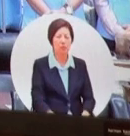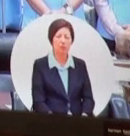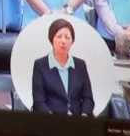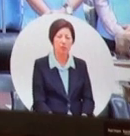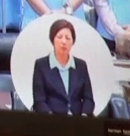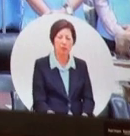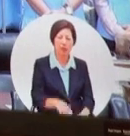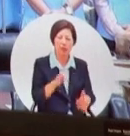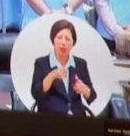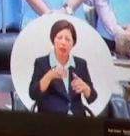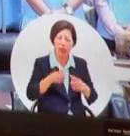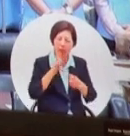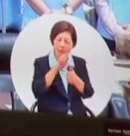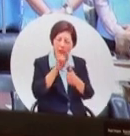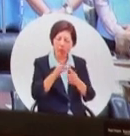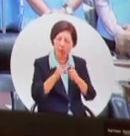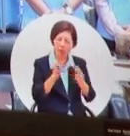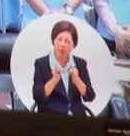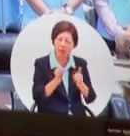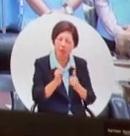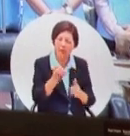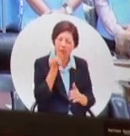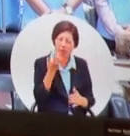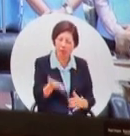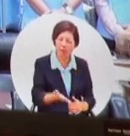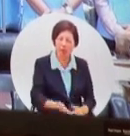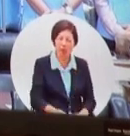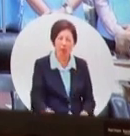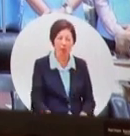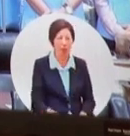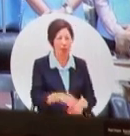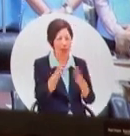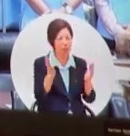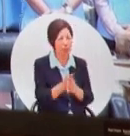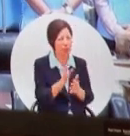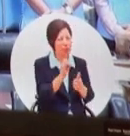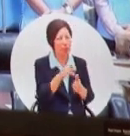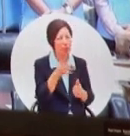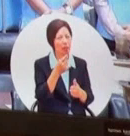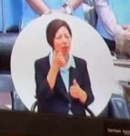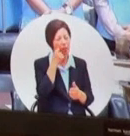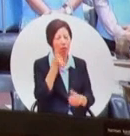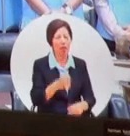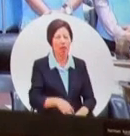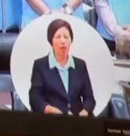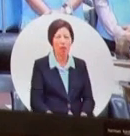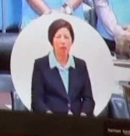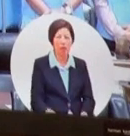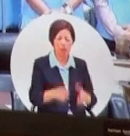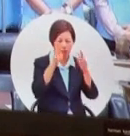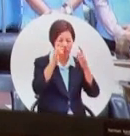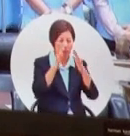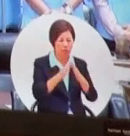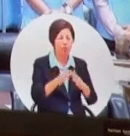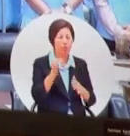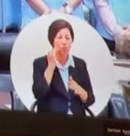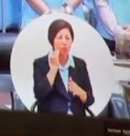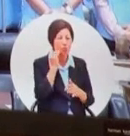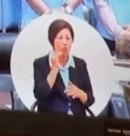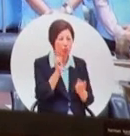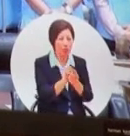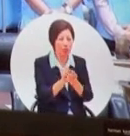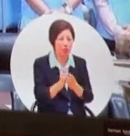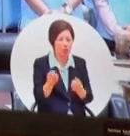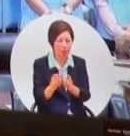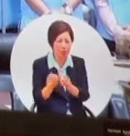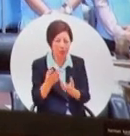交代吗？完全没有办法做交代。高雄市如果下次遇到灾难，需要钱人章